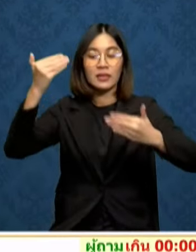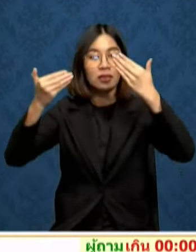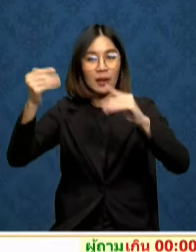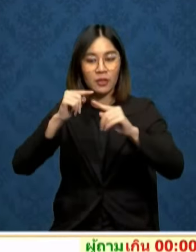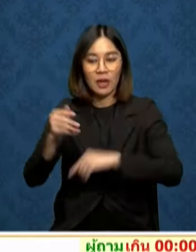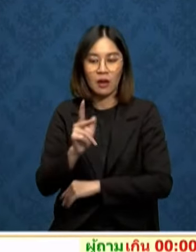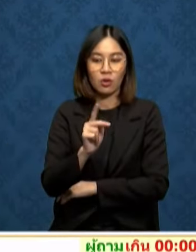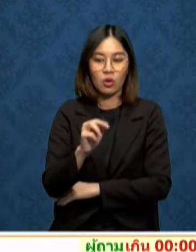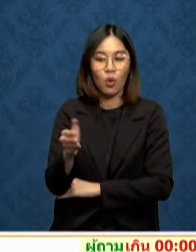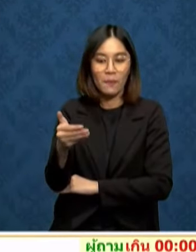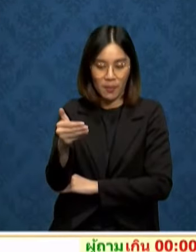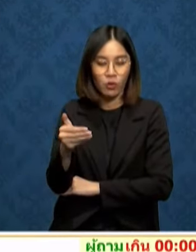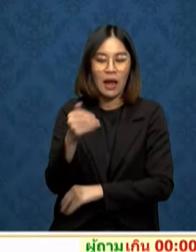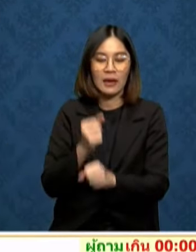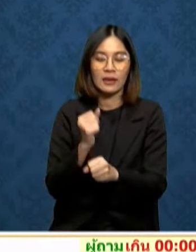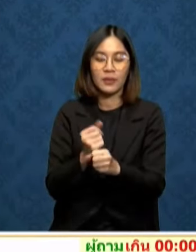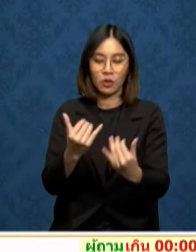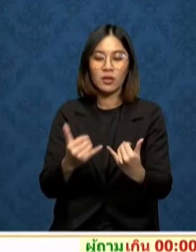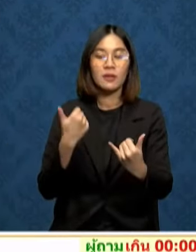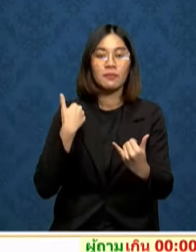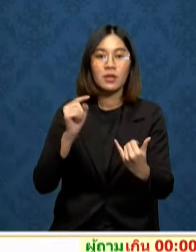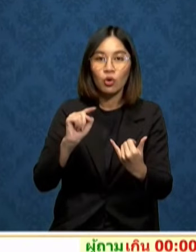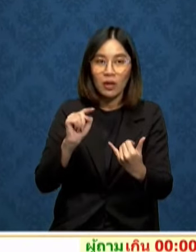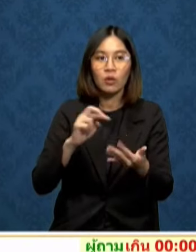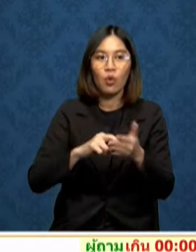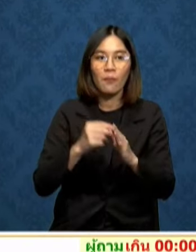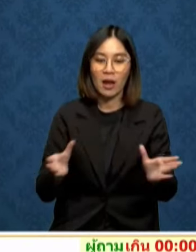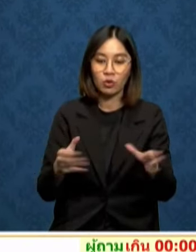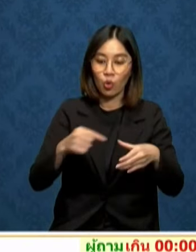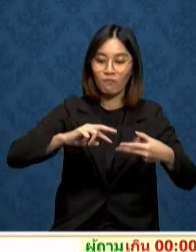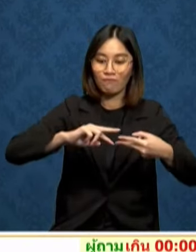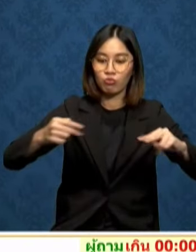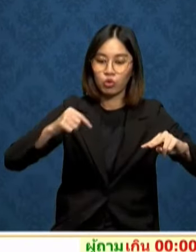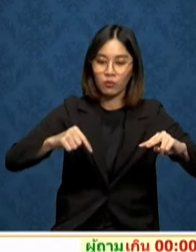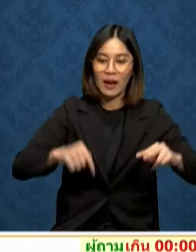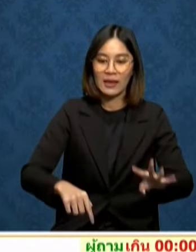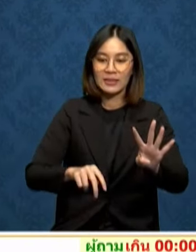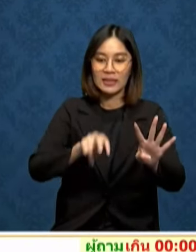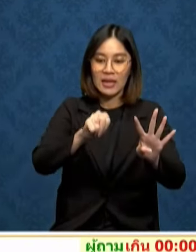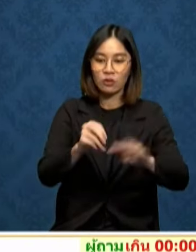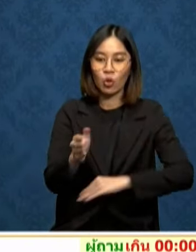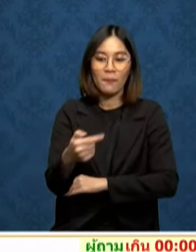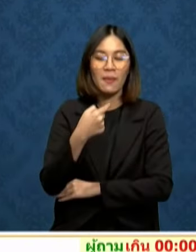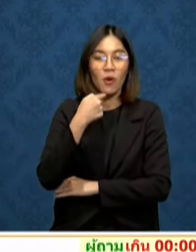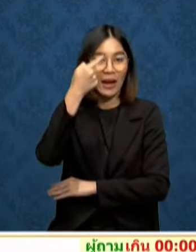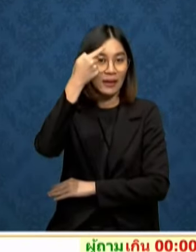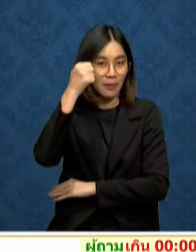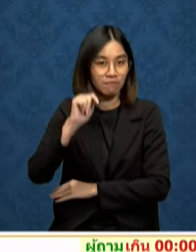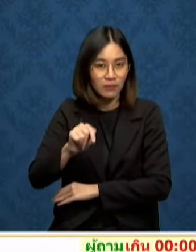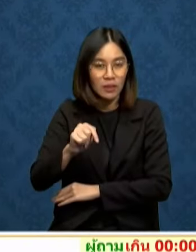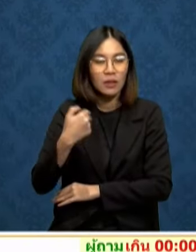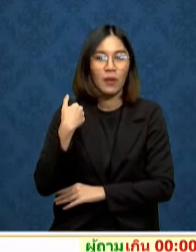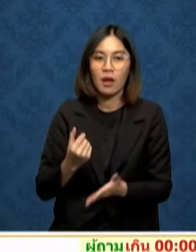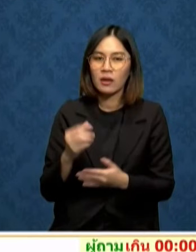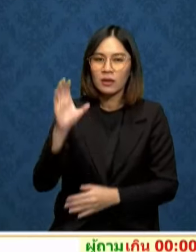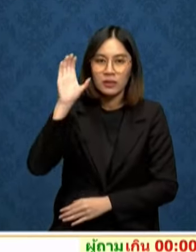ที่กรมประมงได้เร่งรัดทำอยู่ก็คือการเหนี่ยวนำชุดโครโมโซม 4N ในปลาหมอคางดำครับซึ่งเราเชื่อว่า